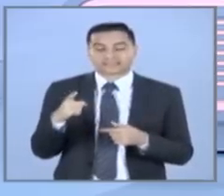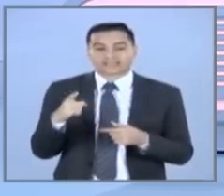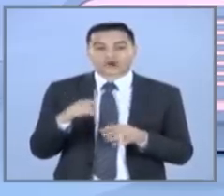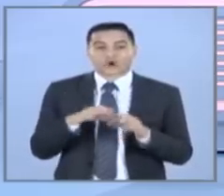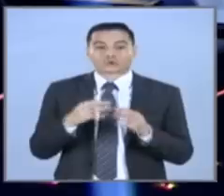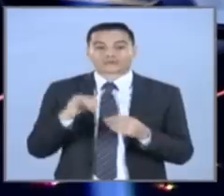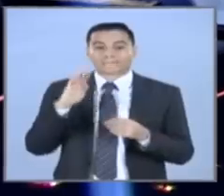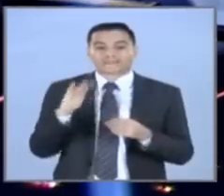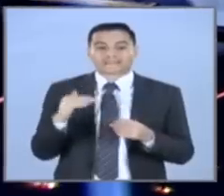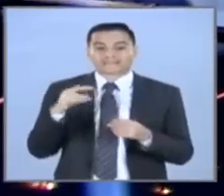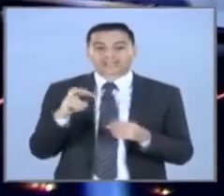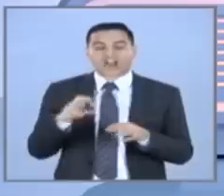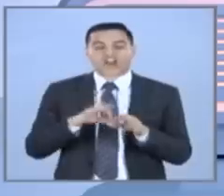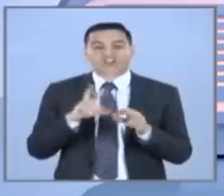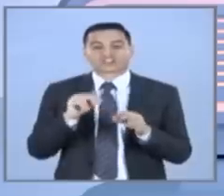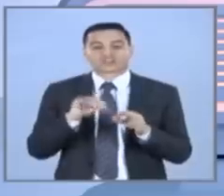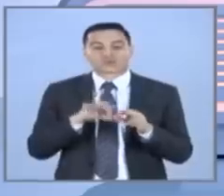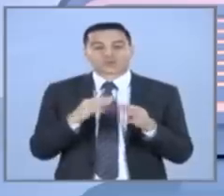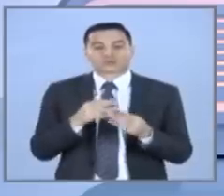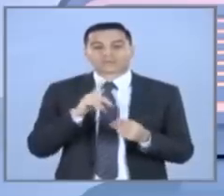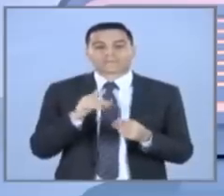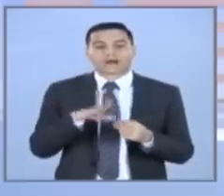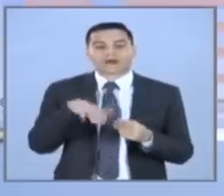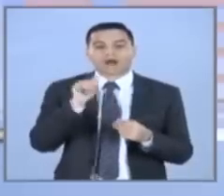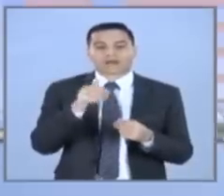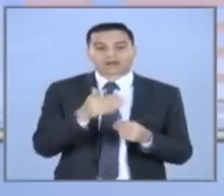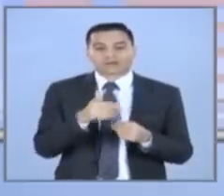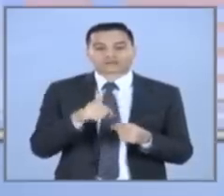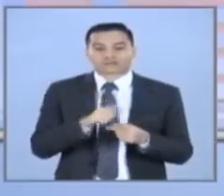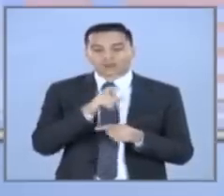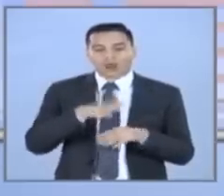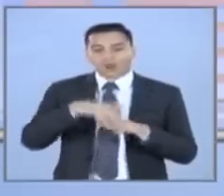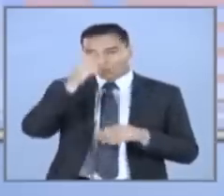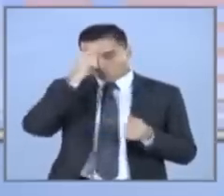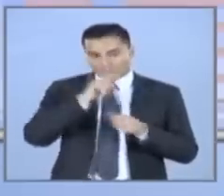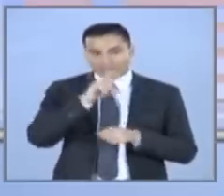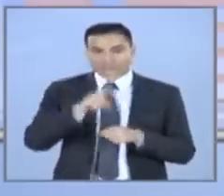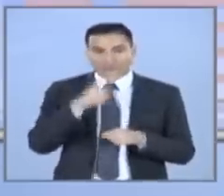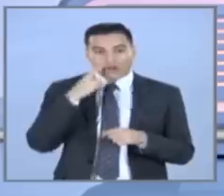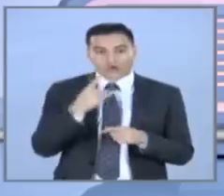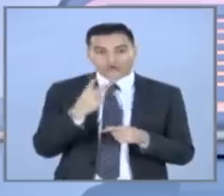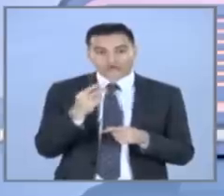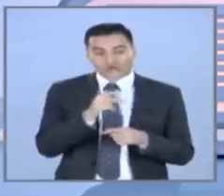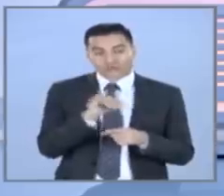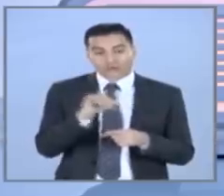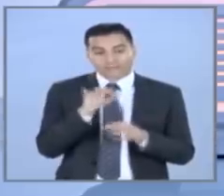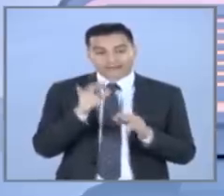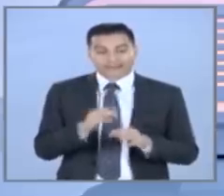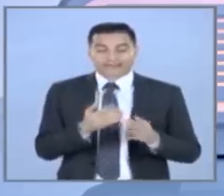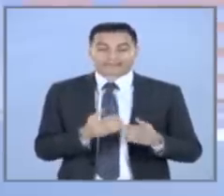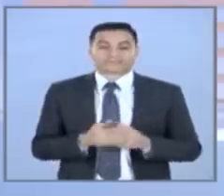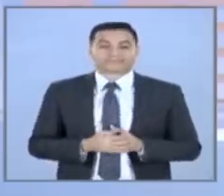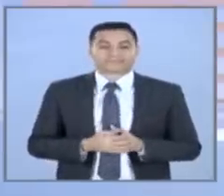عيلة مسيحة، 20 عيلة برايا. سؤال في العلوم، عيلة برايا والعشر نقط دول بقوا مهمين